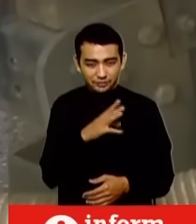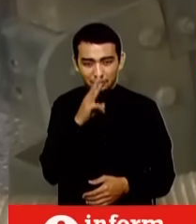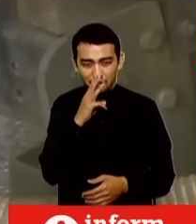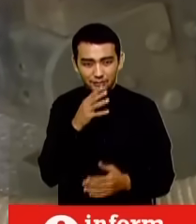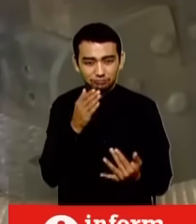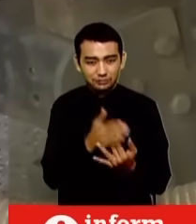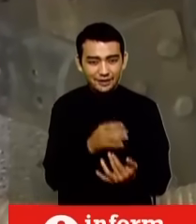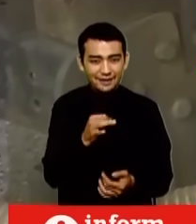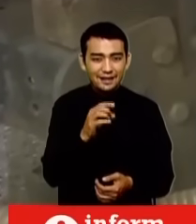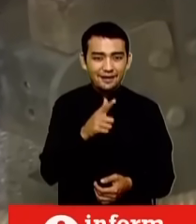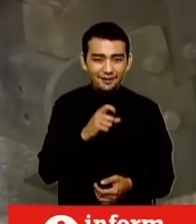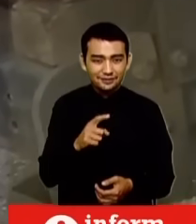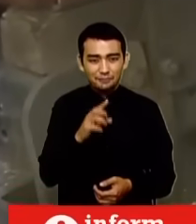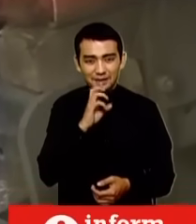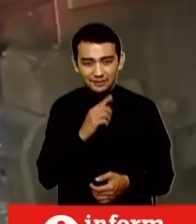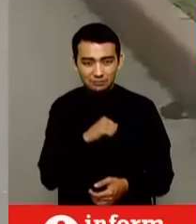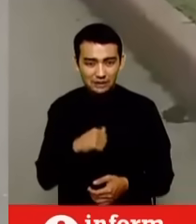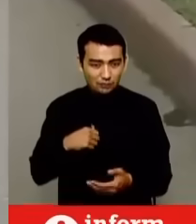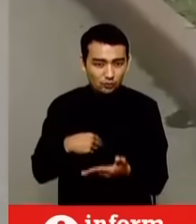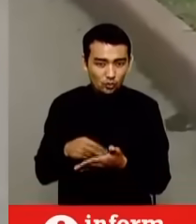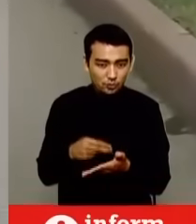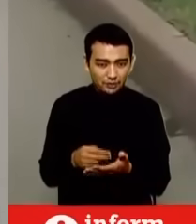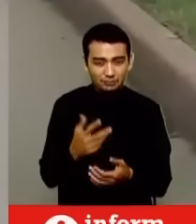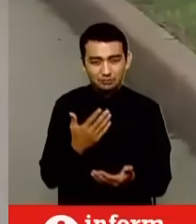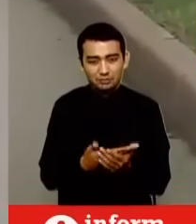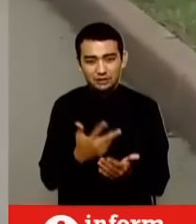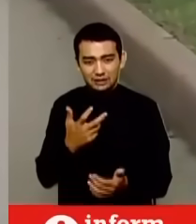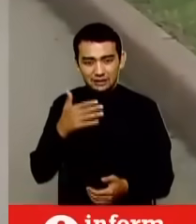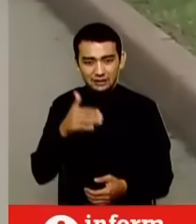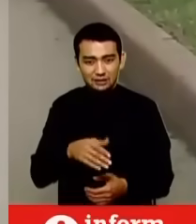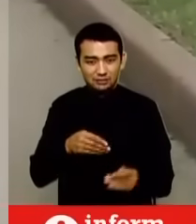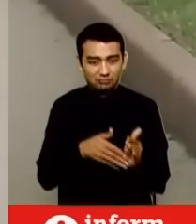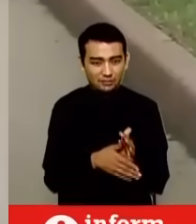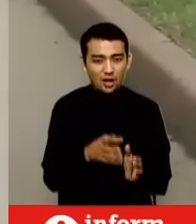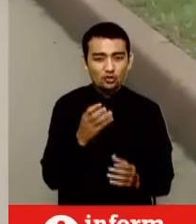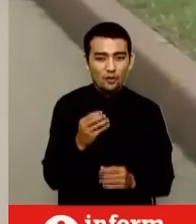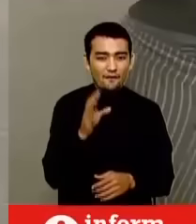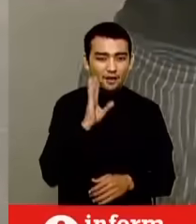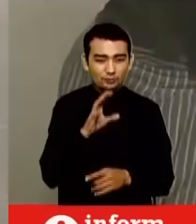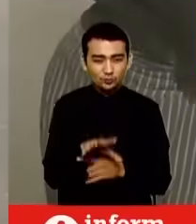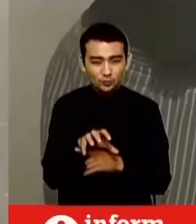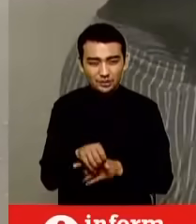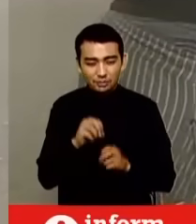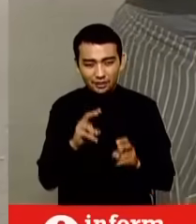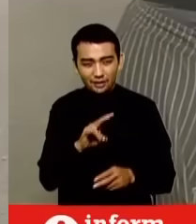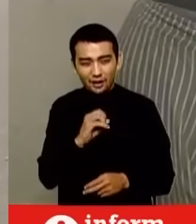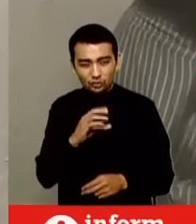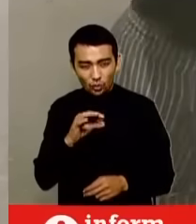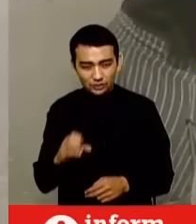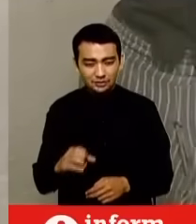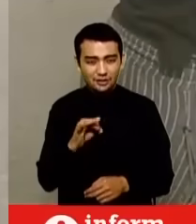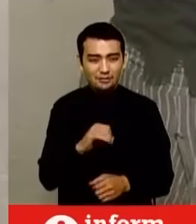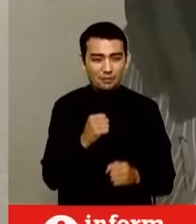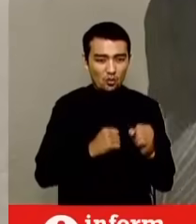газ бен жанармайды өздері сатып алады. Бұған кем дегенде 300 мың теңге жұмсайды екен. Бұдан бөлек су соратын құрылғылар мен мотопомпа, моторды